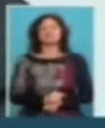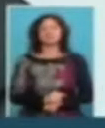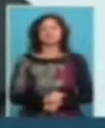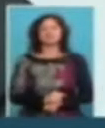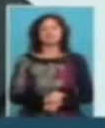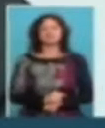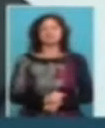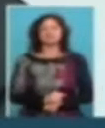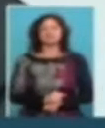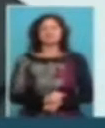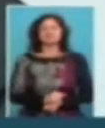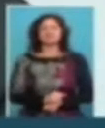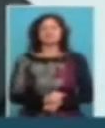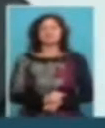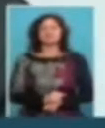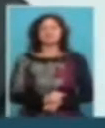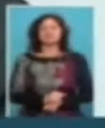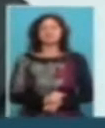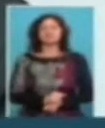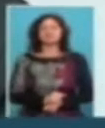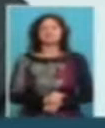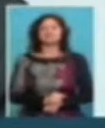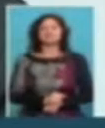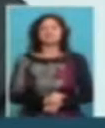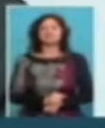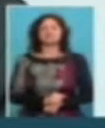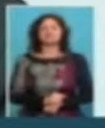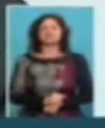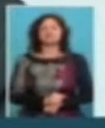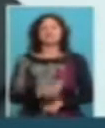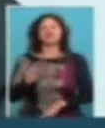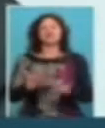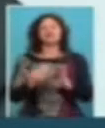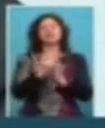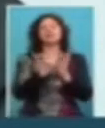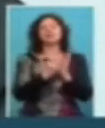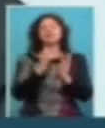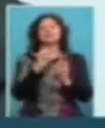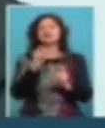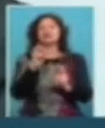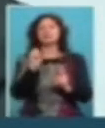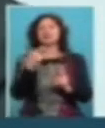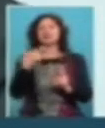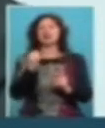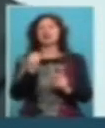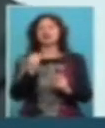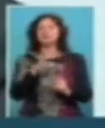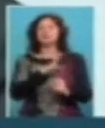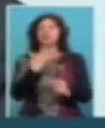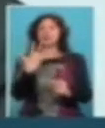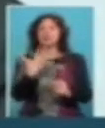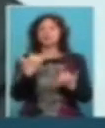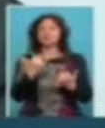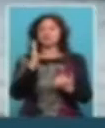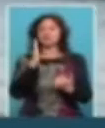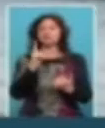жеткізу, сыбаға бойынша 160, біз биыл 5 бас алсақ 18-ші жыл биыл жоспар бойынша 161 бас аламыз